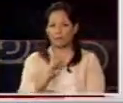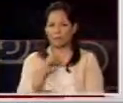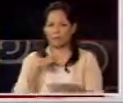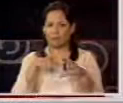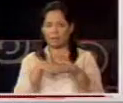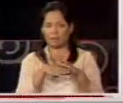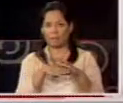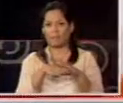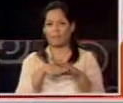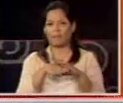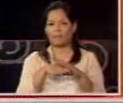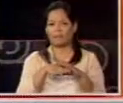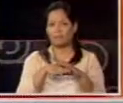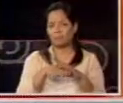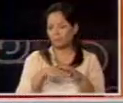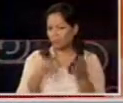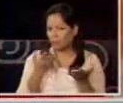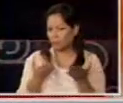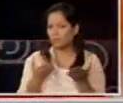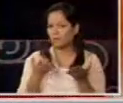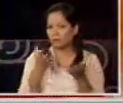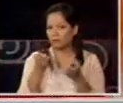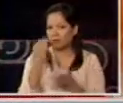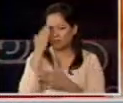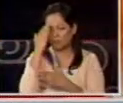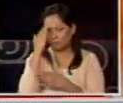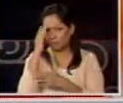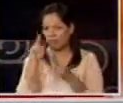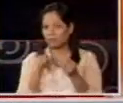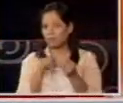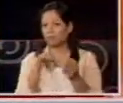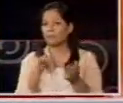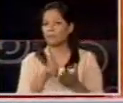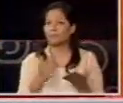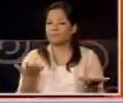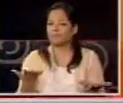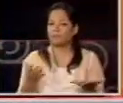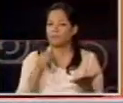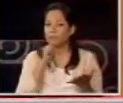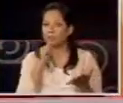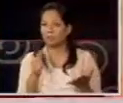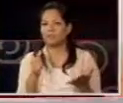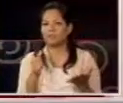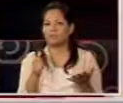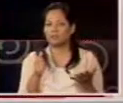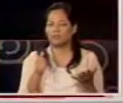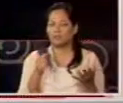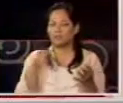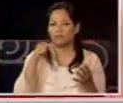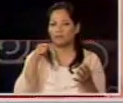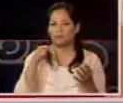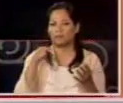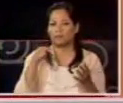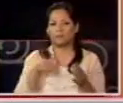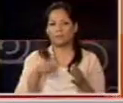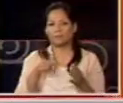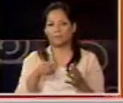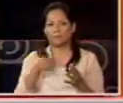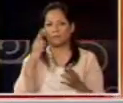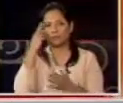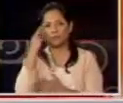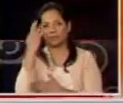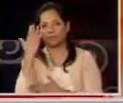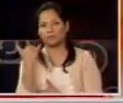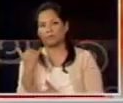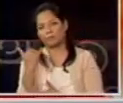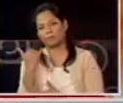Yun siguro yung takbong hinahanap ninyo. Siguro po hintayin ninyo yan, hindi po yan sakop ng testigong ito. Okay, but the reason why